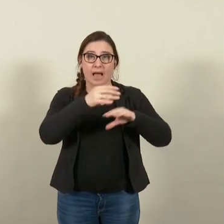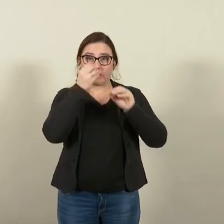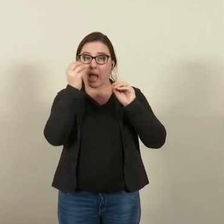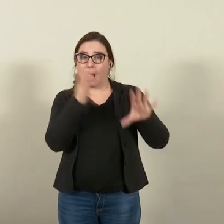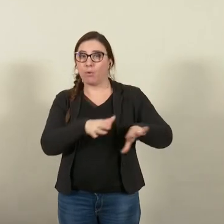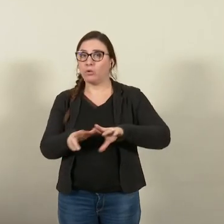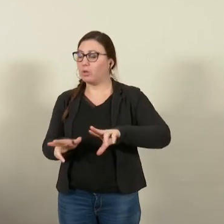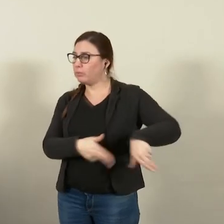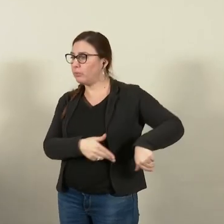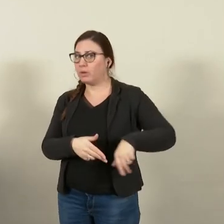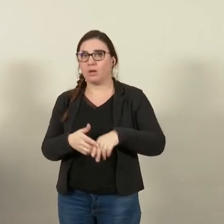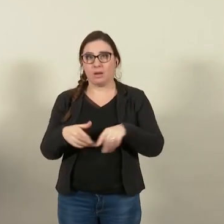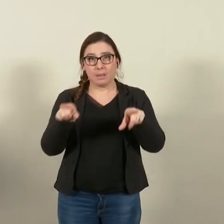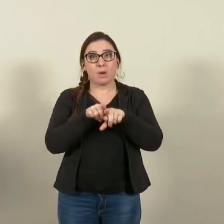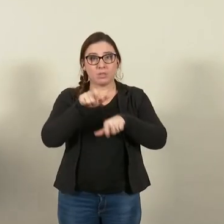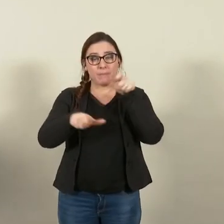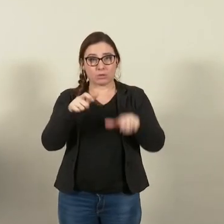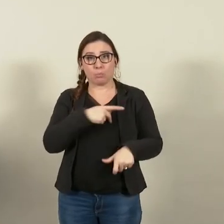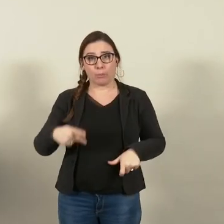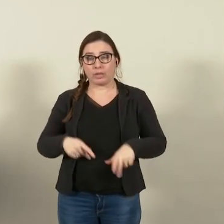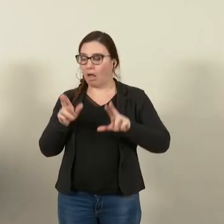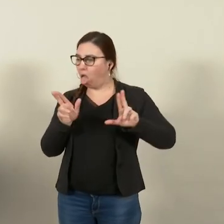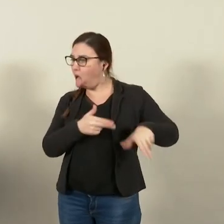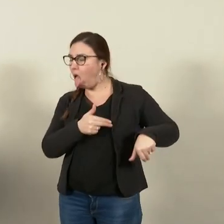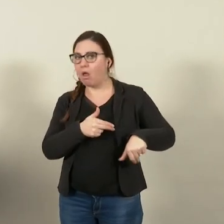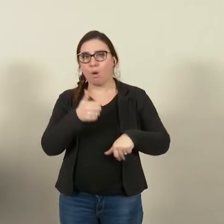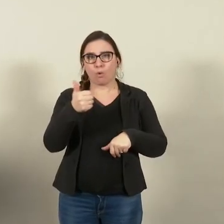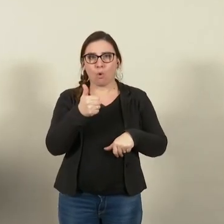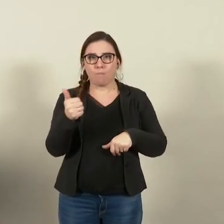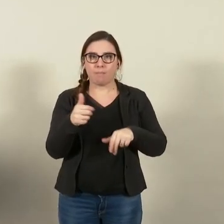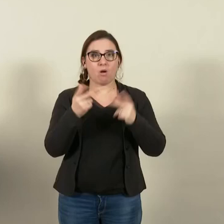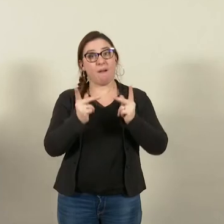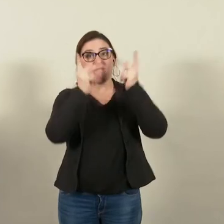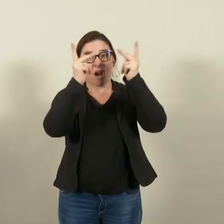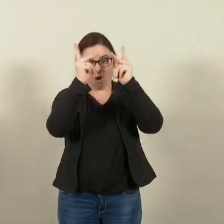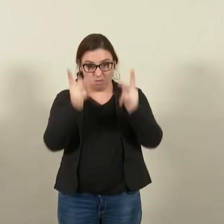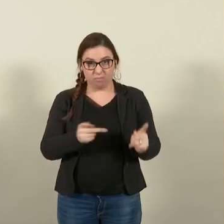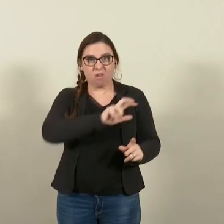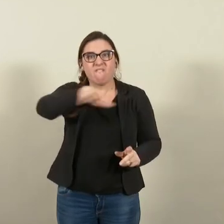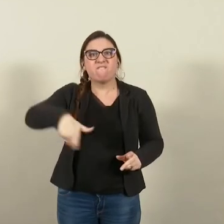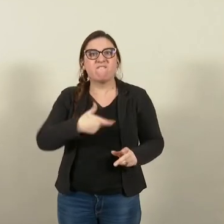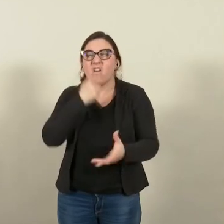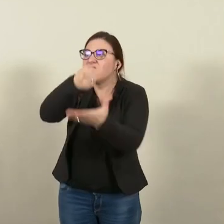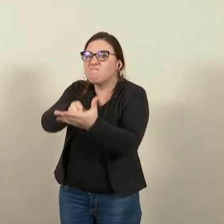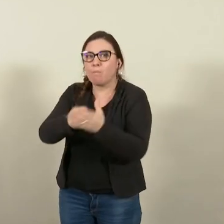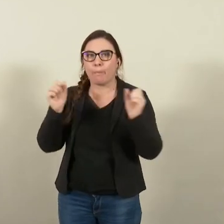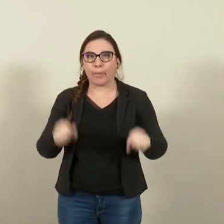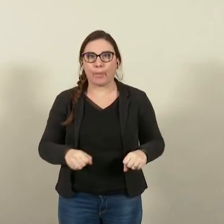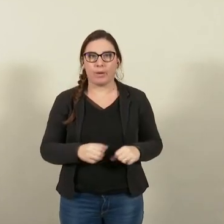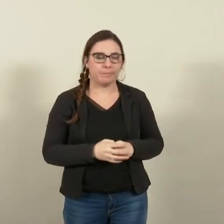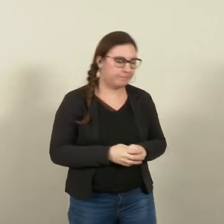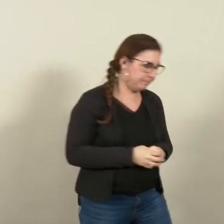et aussi l'abandon des propriétaires qui sont spoliés de la valeur de leur bien mais ce discours